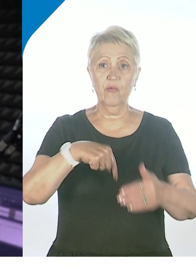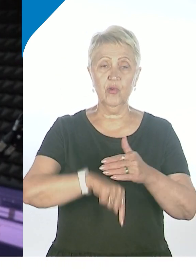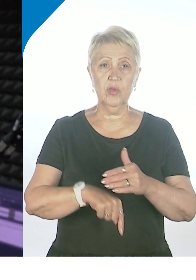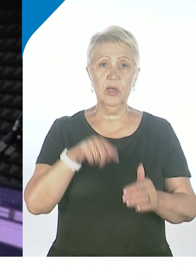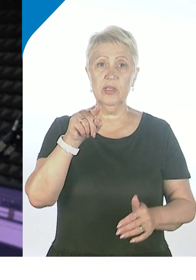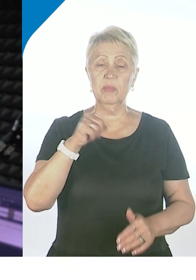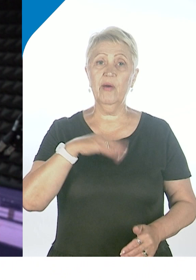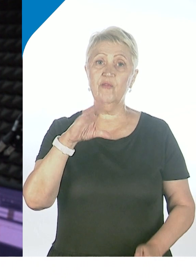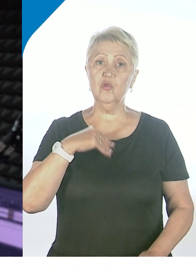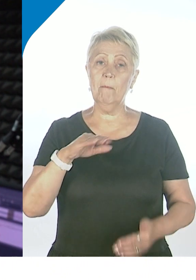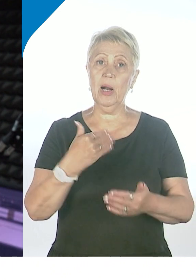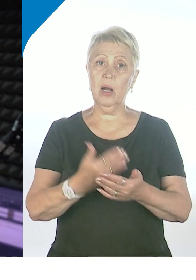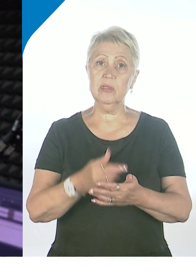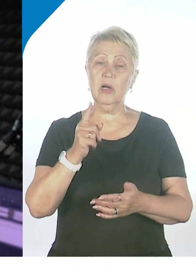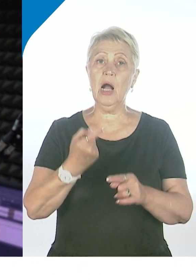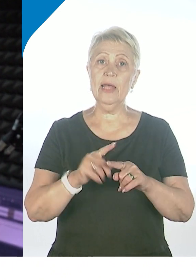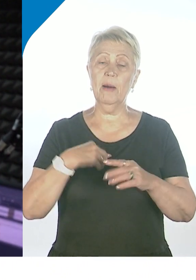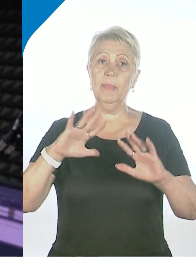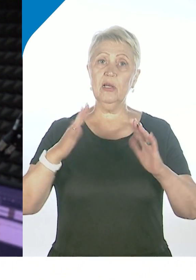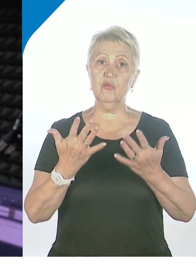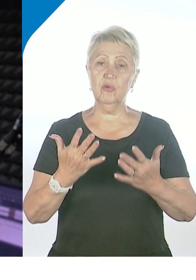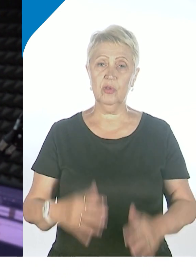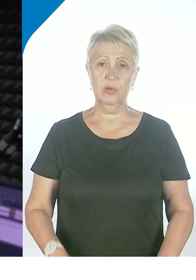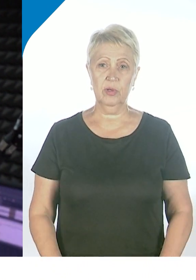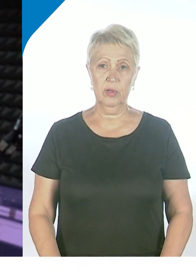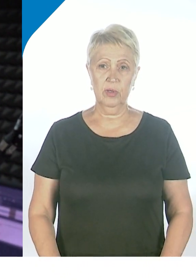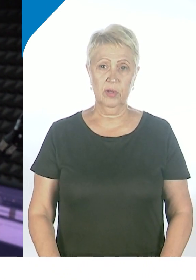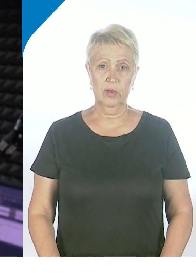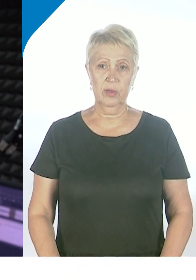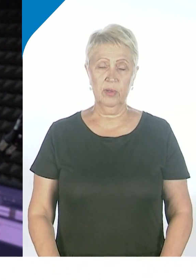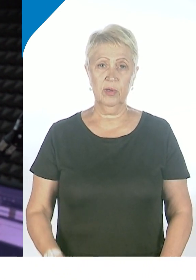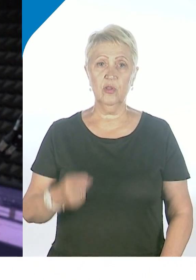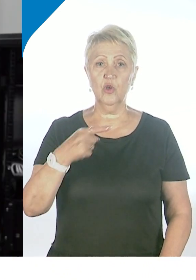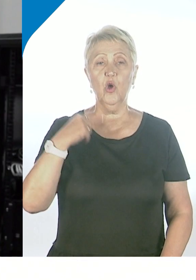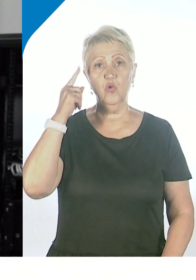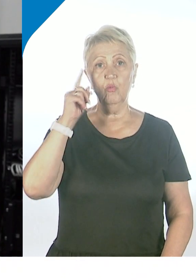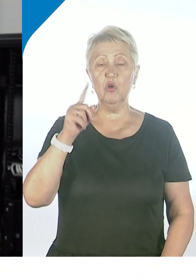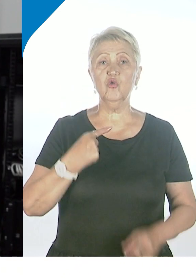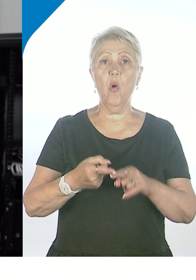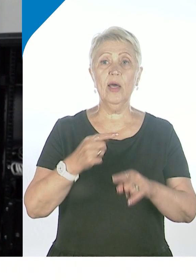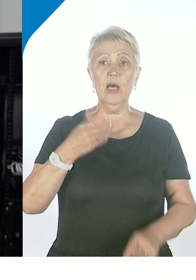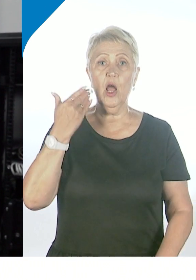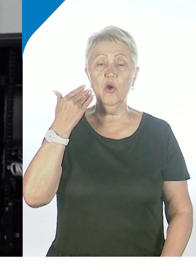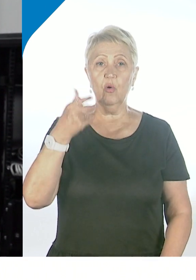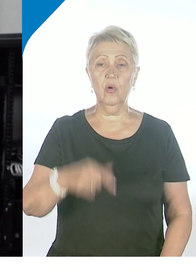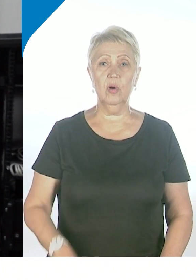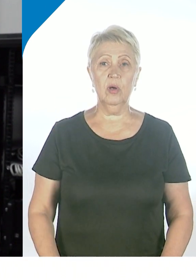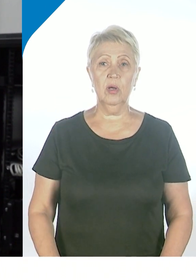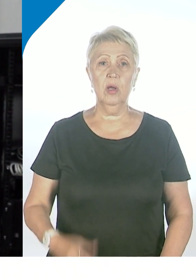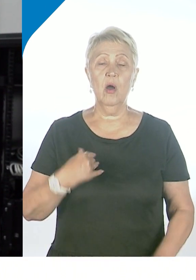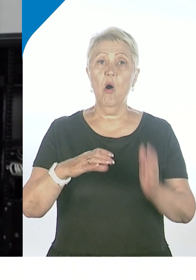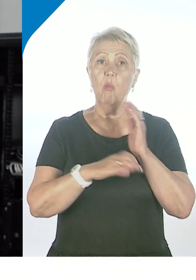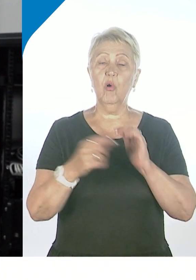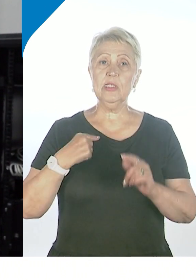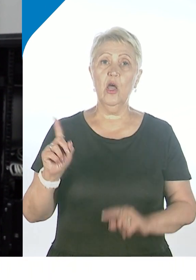как на самом деле все это происходит, а не просто читаешь, сидишь и думаешь, ну типа это легко, все. Вот сейчас после экскурсии я понял, что